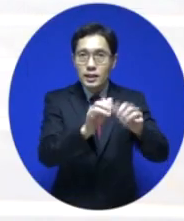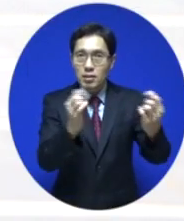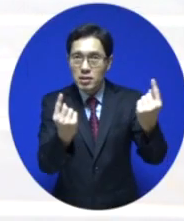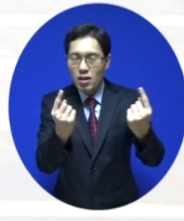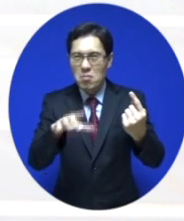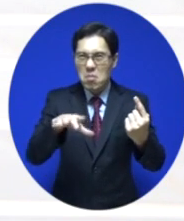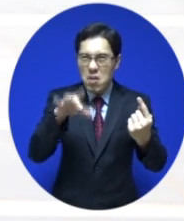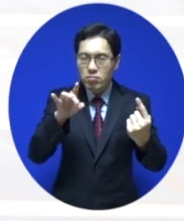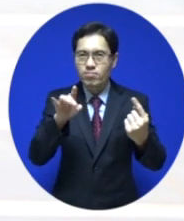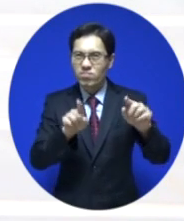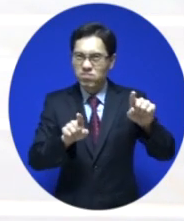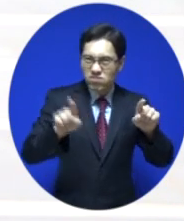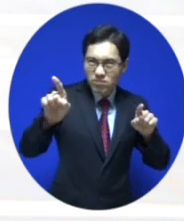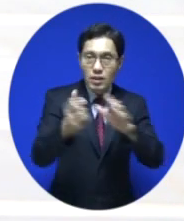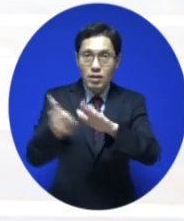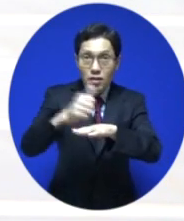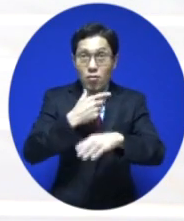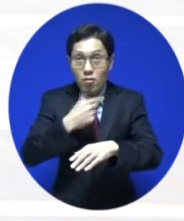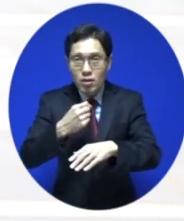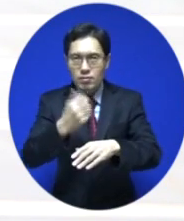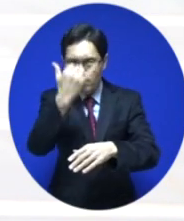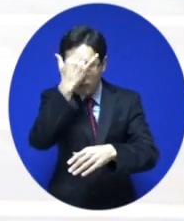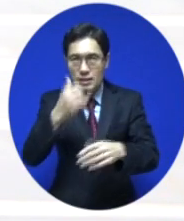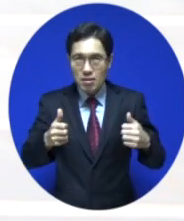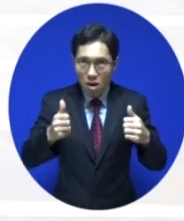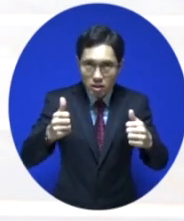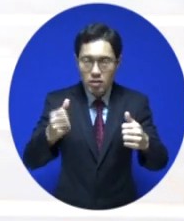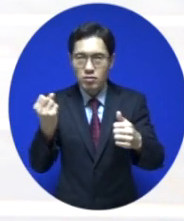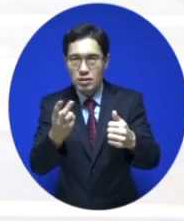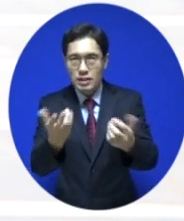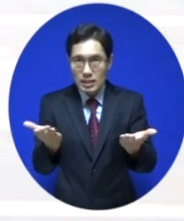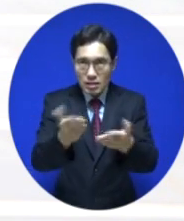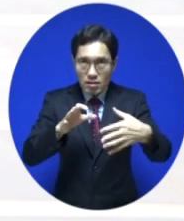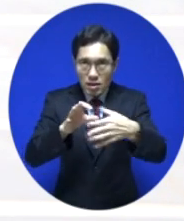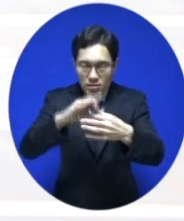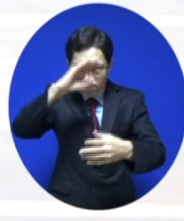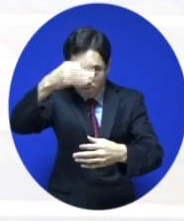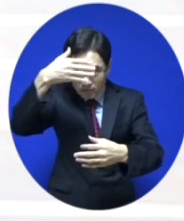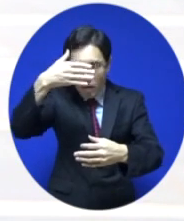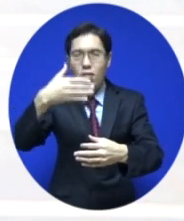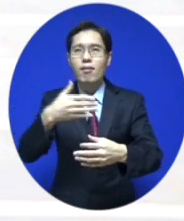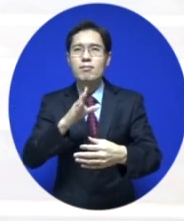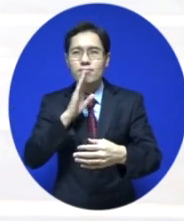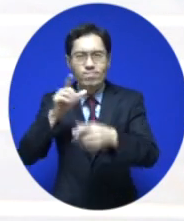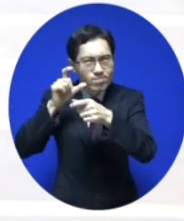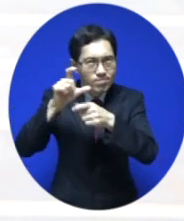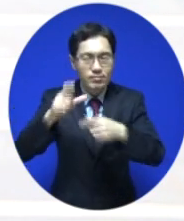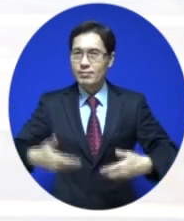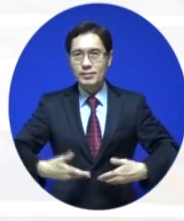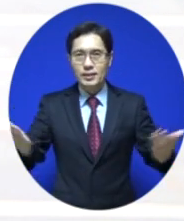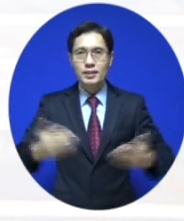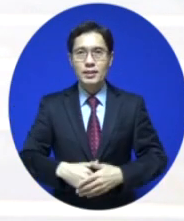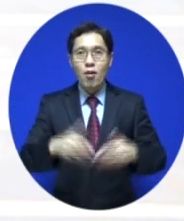남들보다 한 발 먼저 성공을 원한다면 인성, 열정, 거기다 실무 능력까지 다 갖췄다면 더 이상 고민할 필요